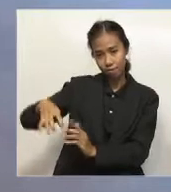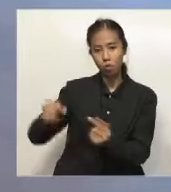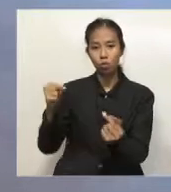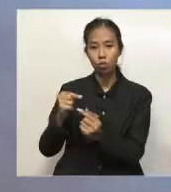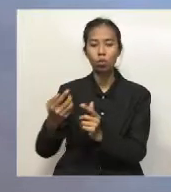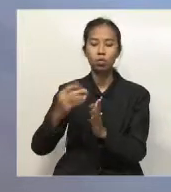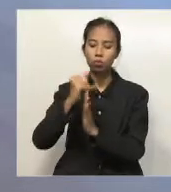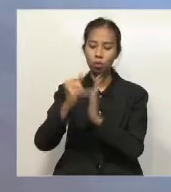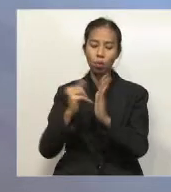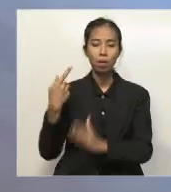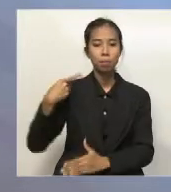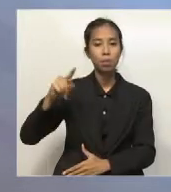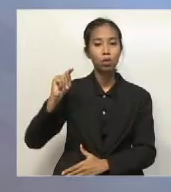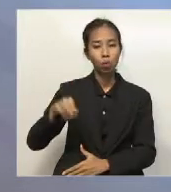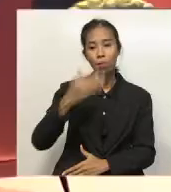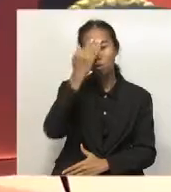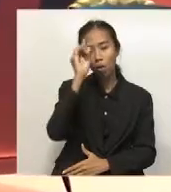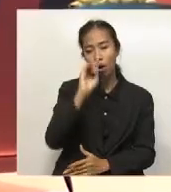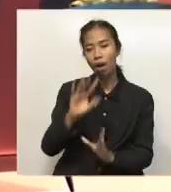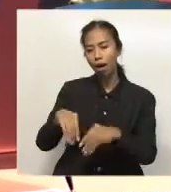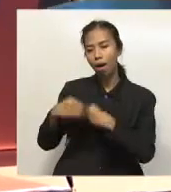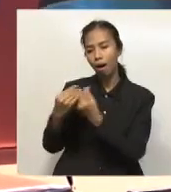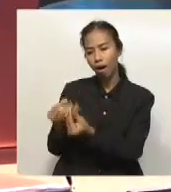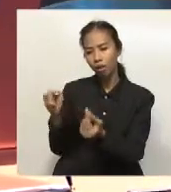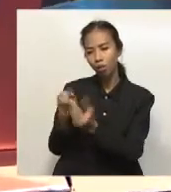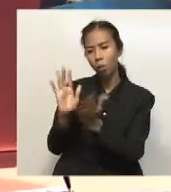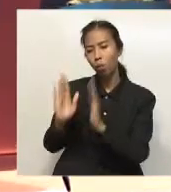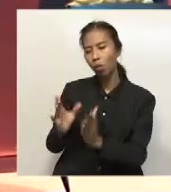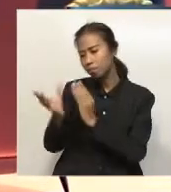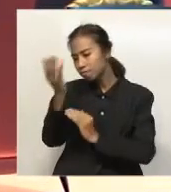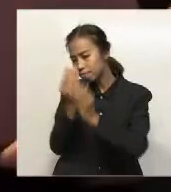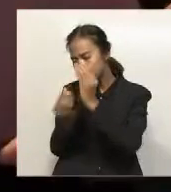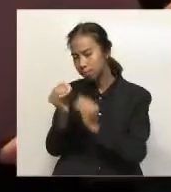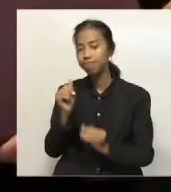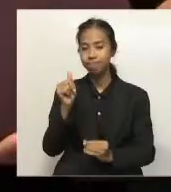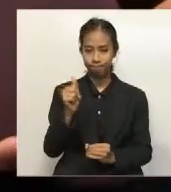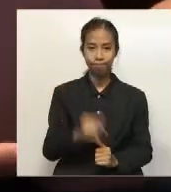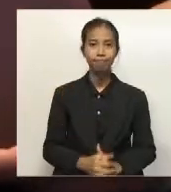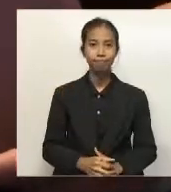ำเภอคลองหลวงจังหวัดปทุมธานีเพื่อให้เป็นประโยชน์ทางการศึกษาต่อไป